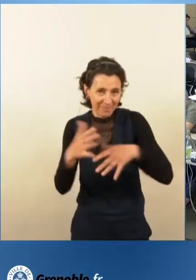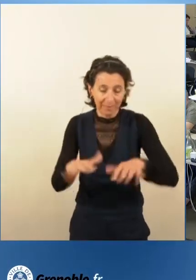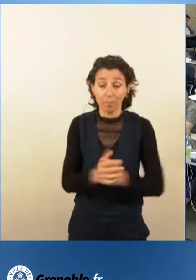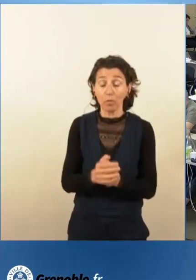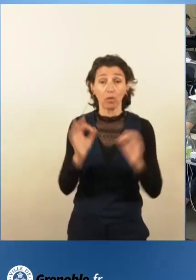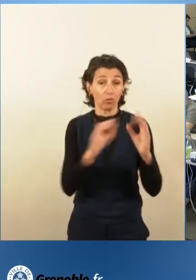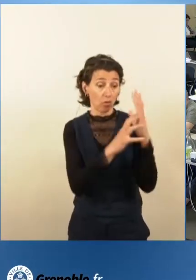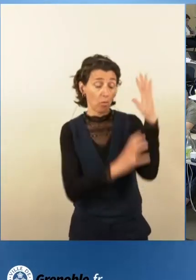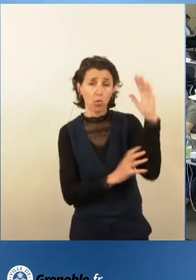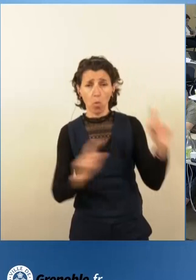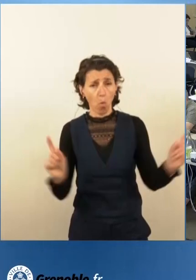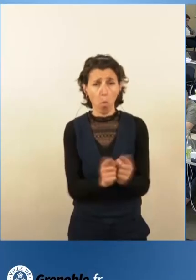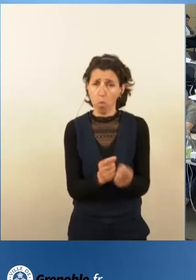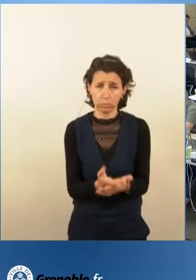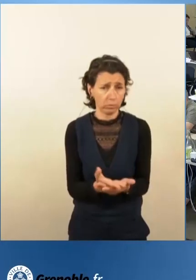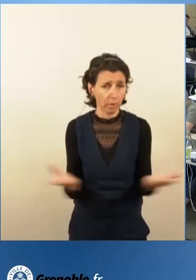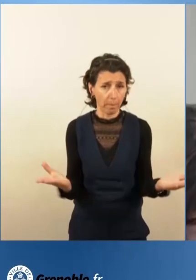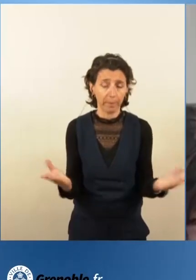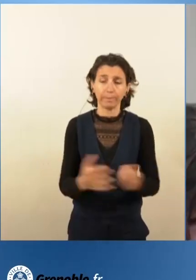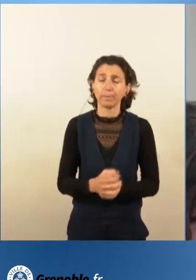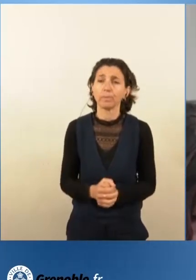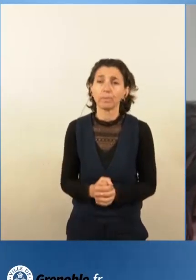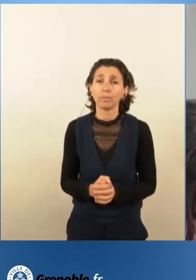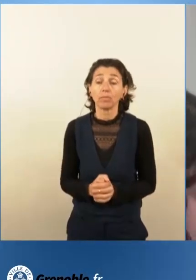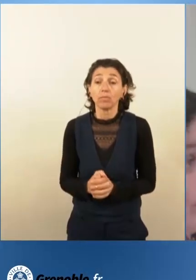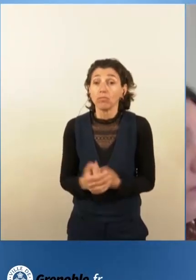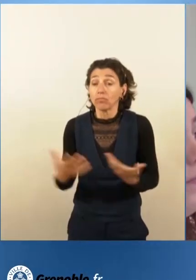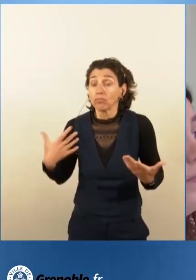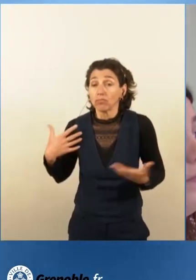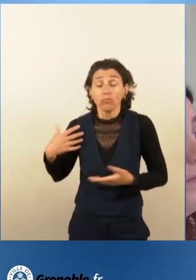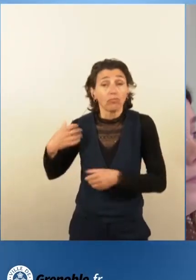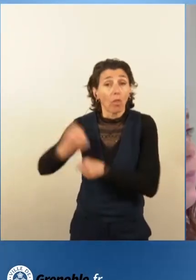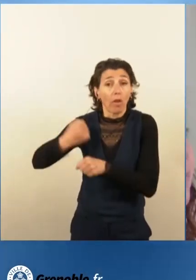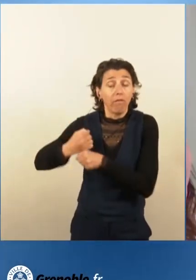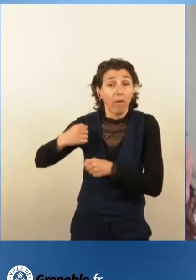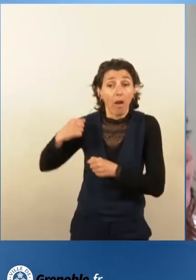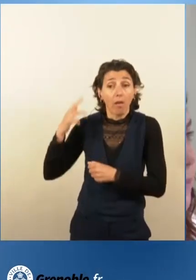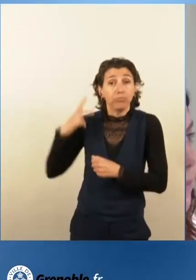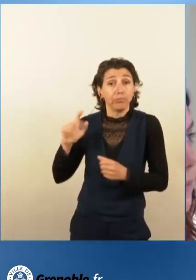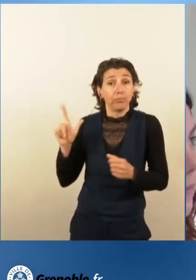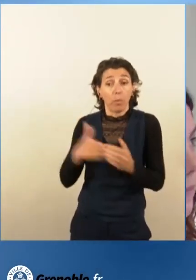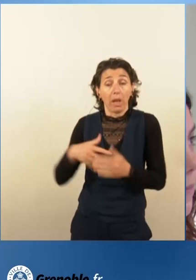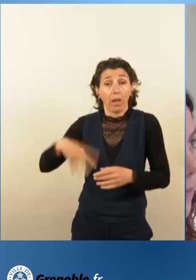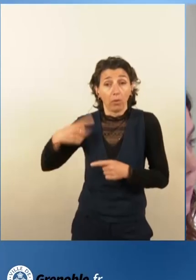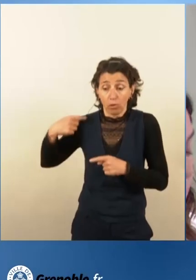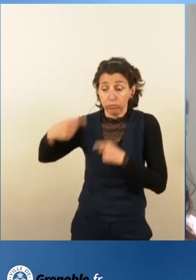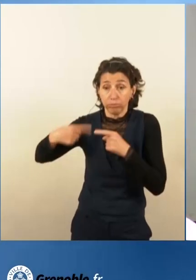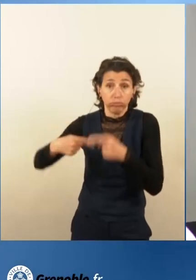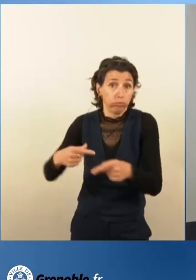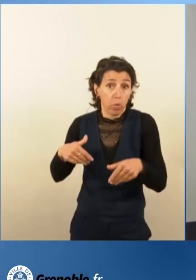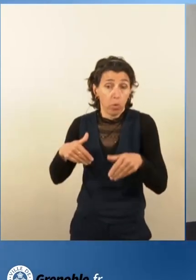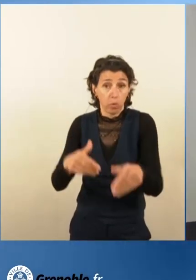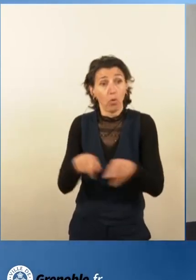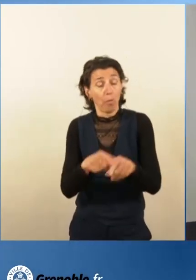est courte et simple elle est dans la continuité du travail fait depuis 2014 pour mieux valoriser les atouts de notre ville